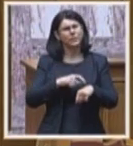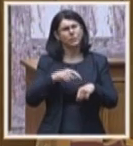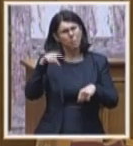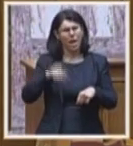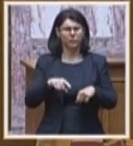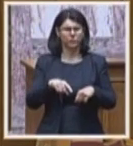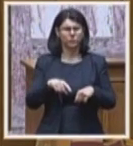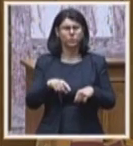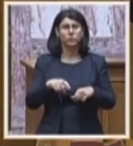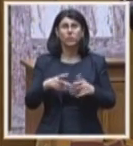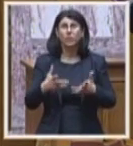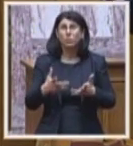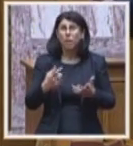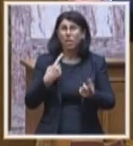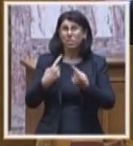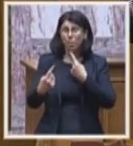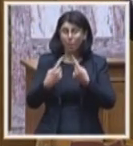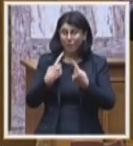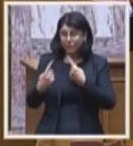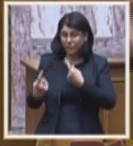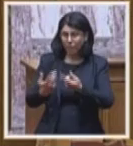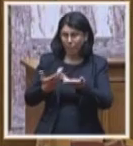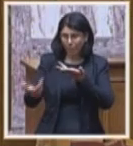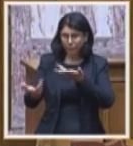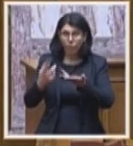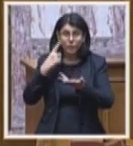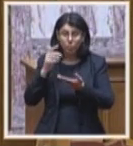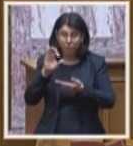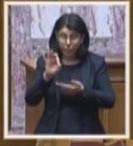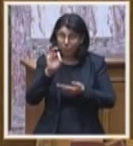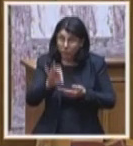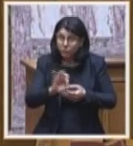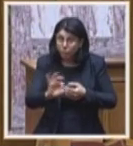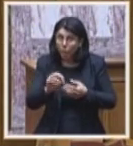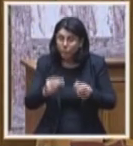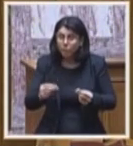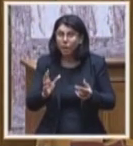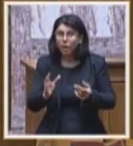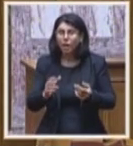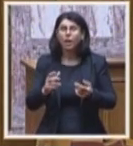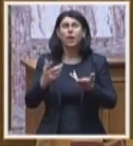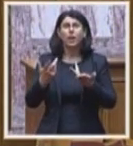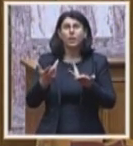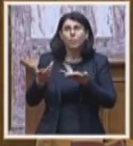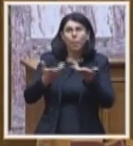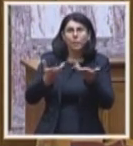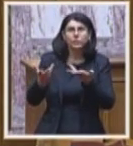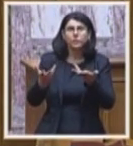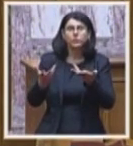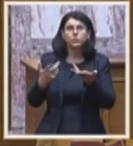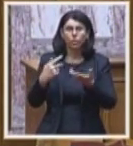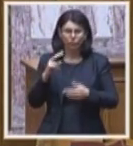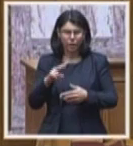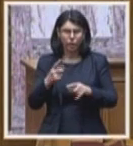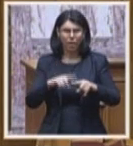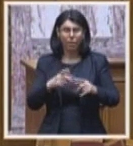μια διαπραγμάτευση που δεν ξέραμε πού θα καταλήξει και αν θα κατέληγε. Με μια χώρα που θα φαινόταν ότι είναι